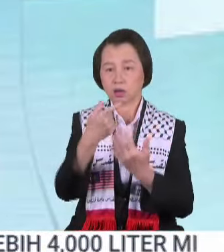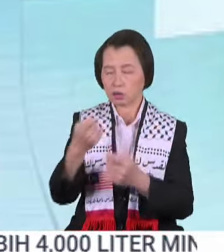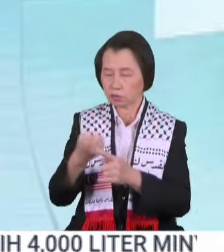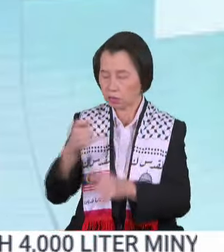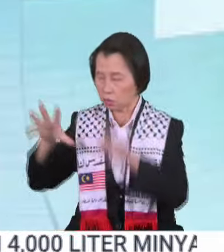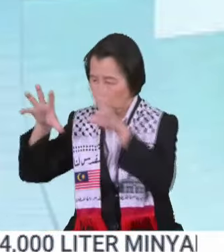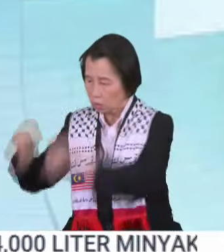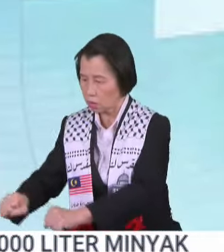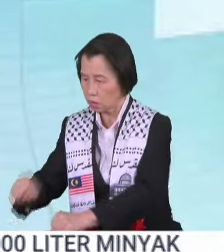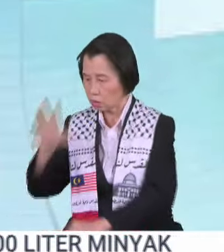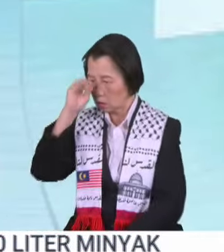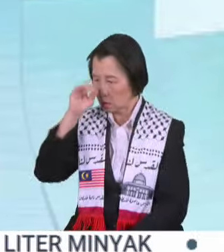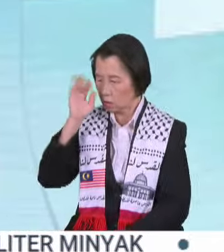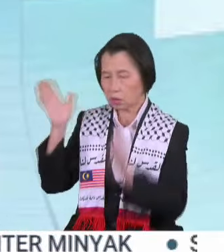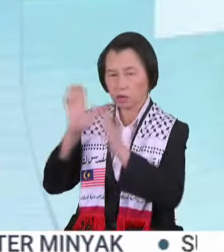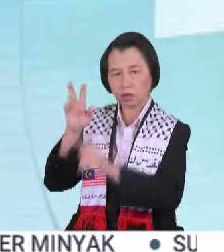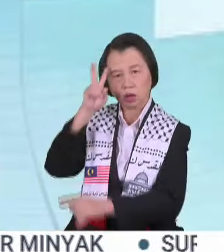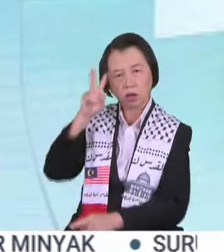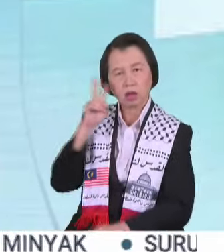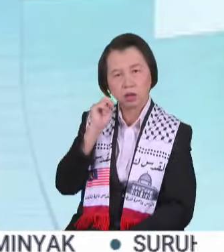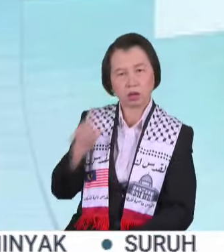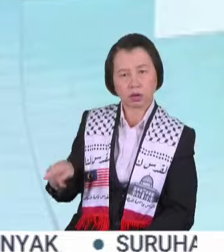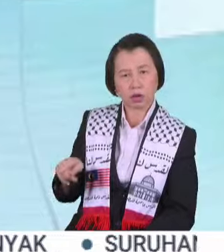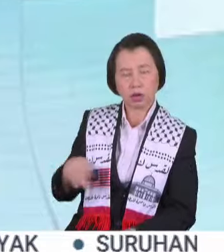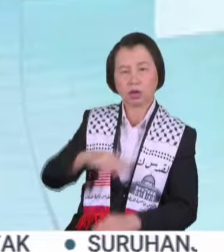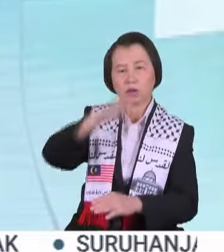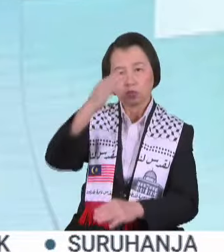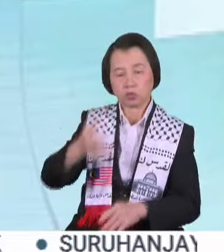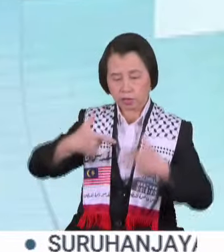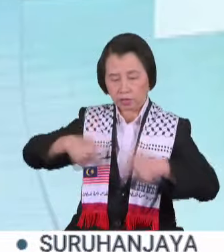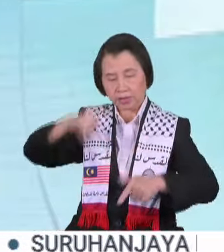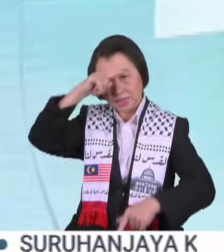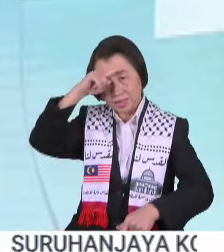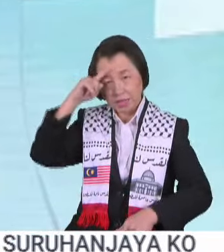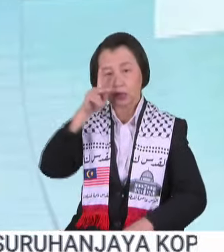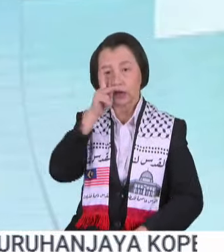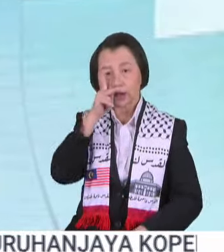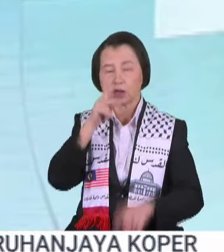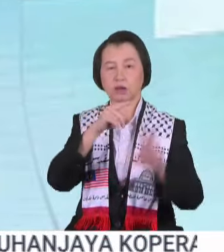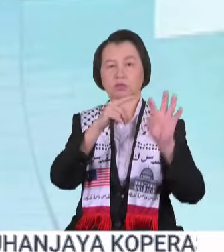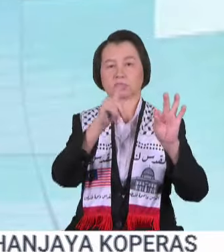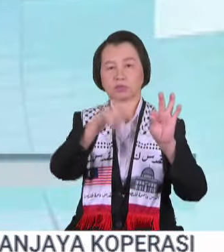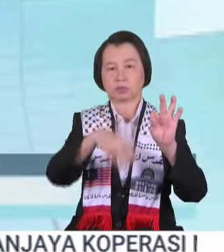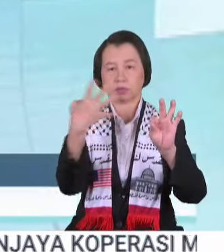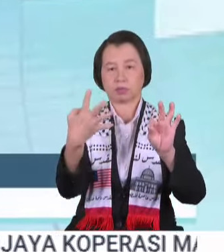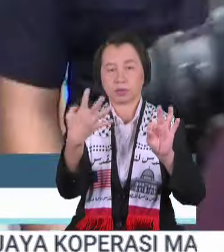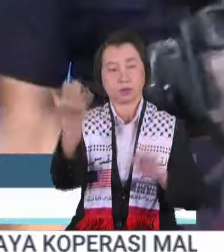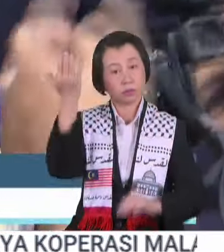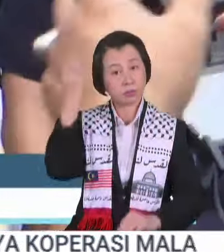penahanan seorang lelaki warga negara Vietnam di Bukit Kayu Hitam, Kedah 9 April lalu.